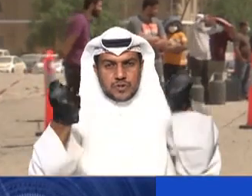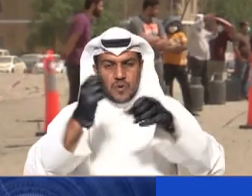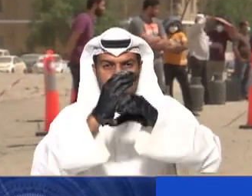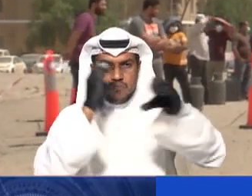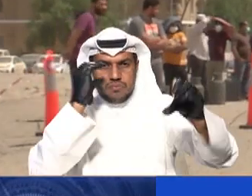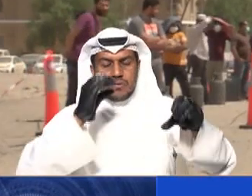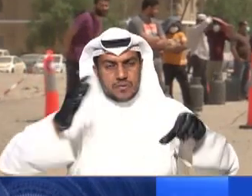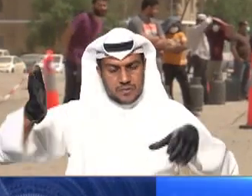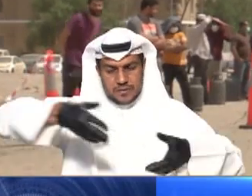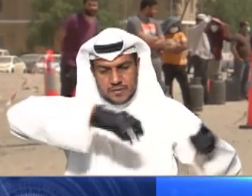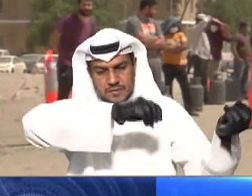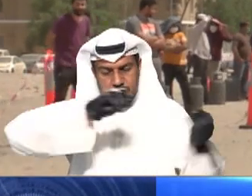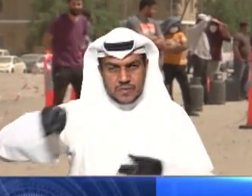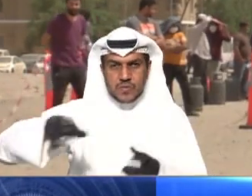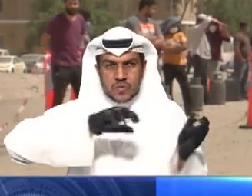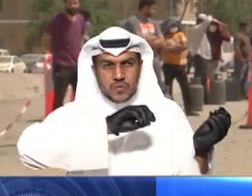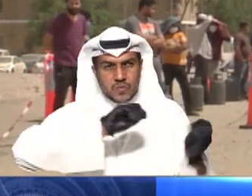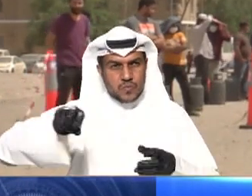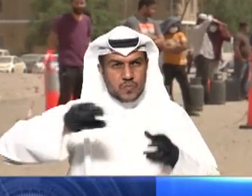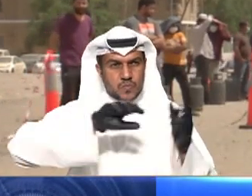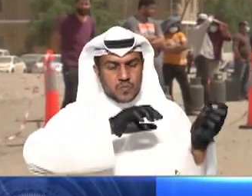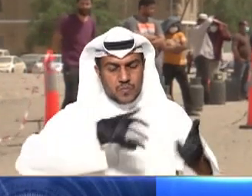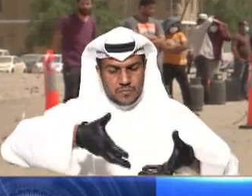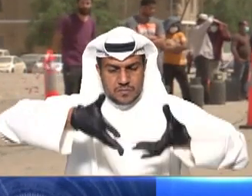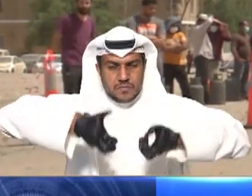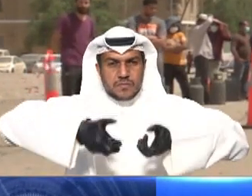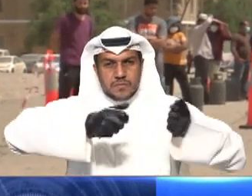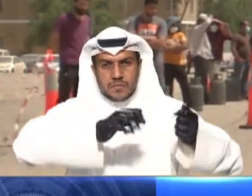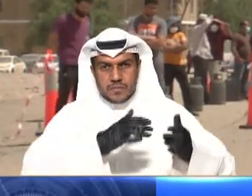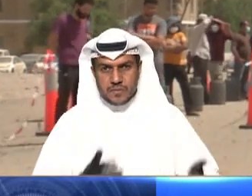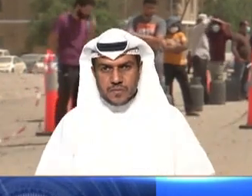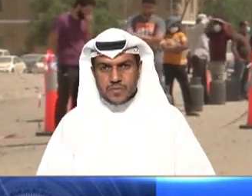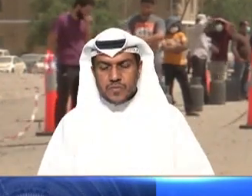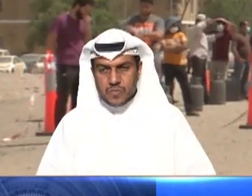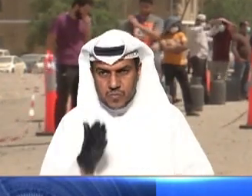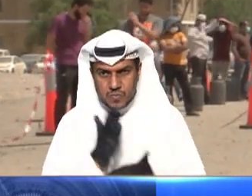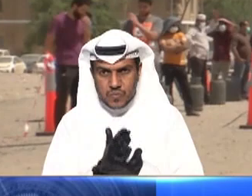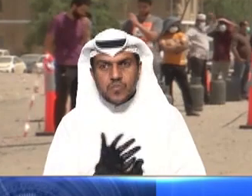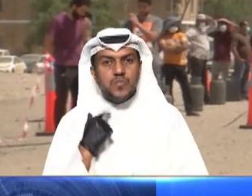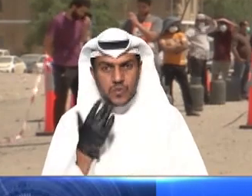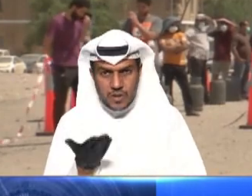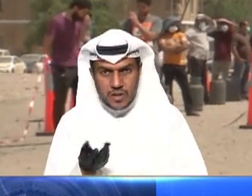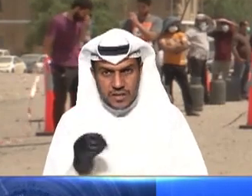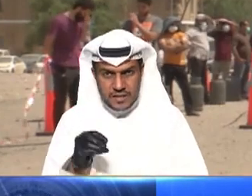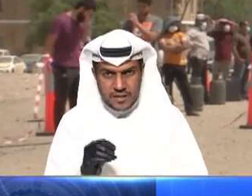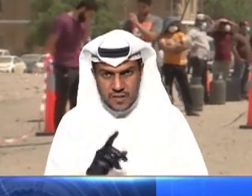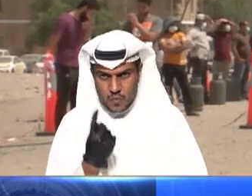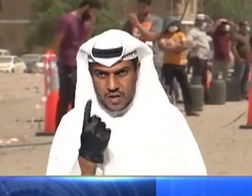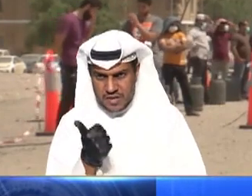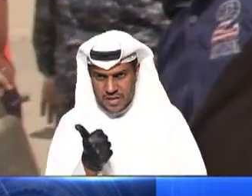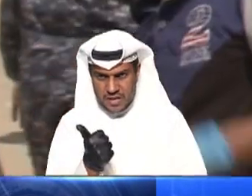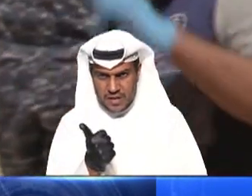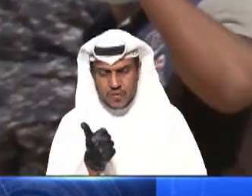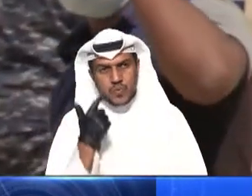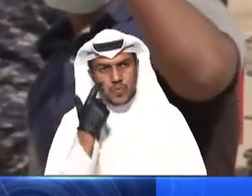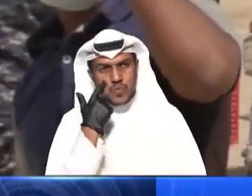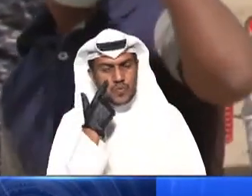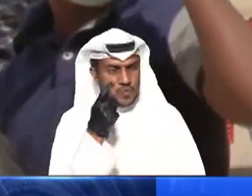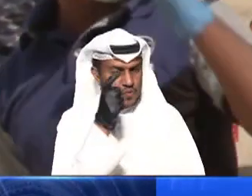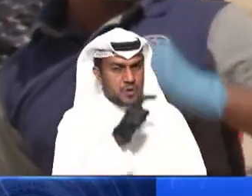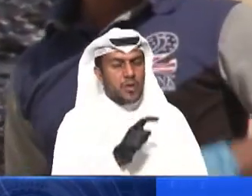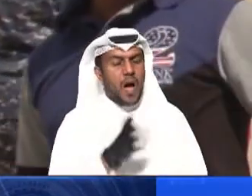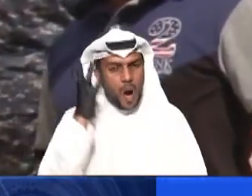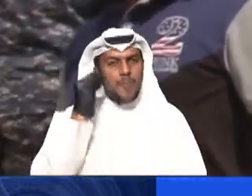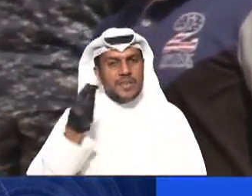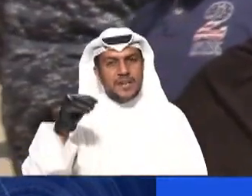تنزل، وعندما نوصل المنتصف تقريبا التوزيع يسألوننا شلون تبون بعد واحدة ثانية ولا لا، إذا شفنا الضغط زايد نقول